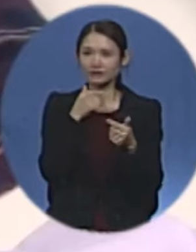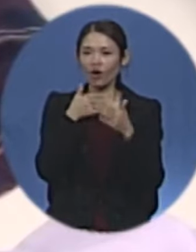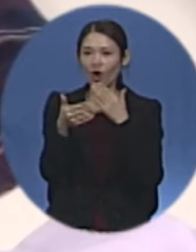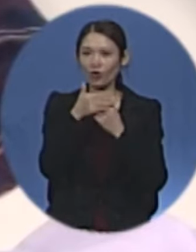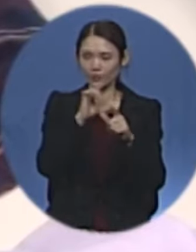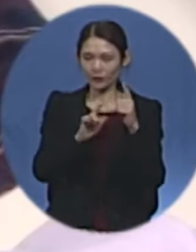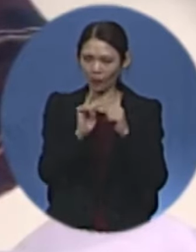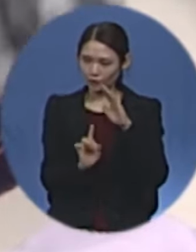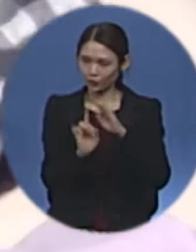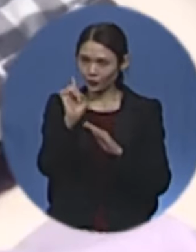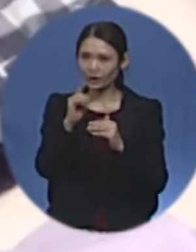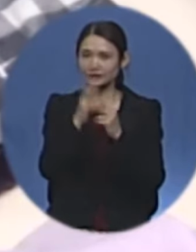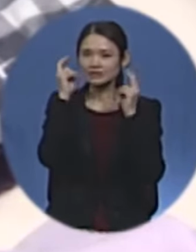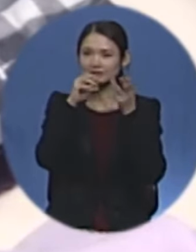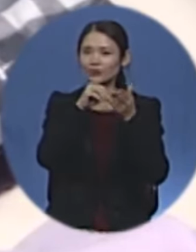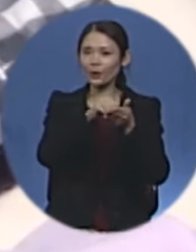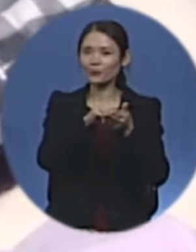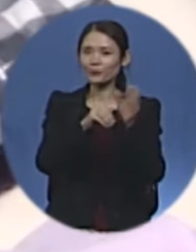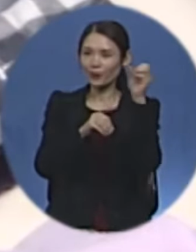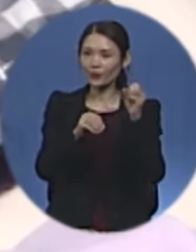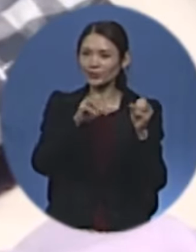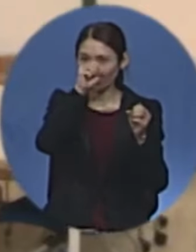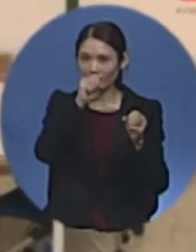높였고 취업률도 좋습니다.